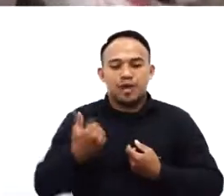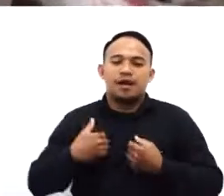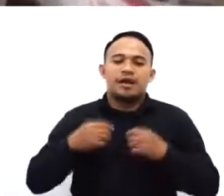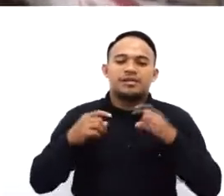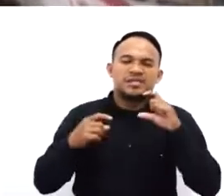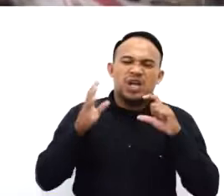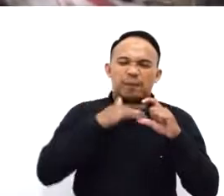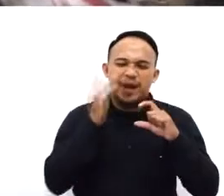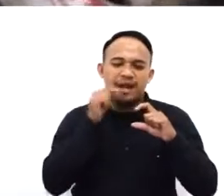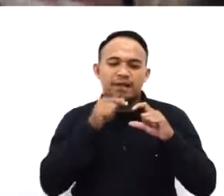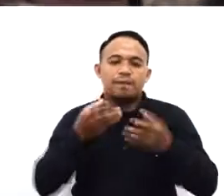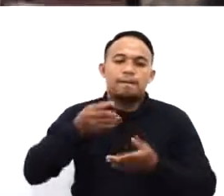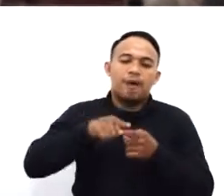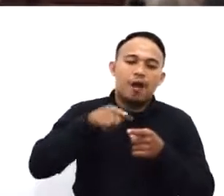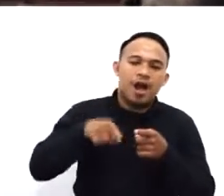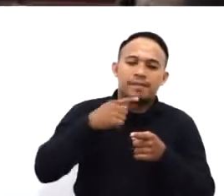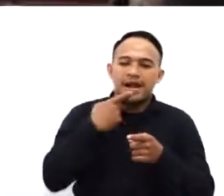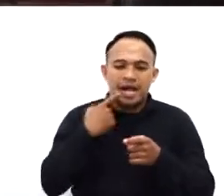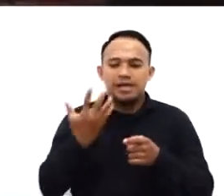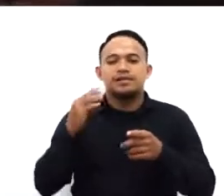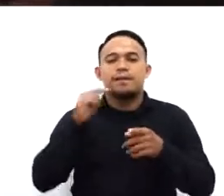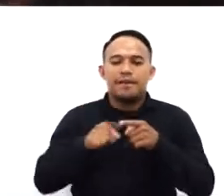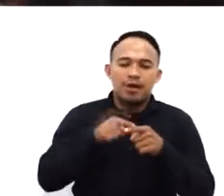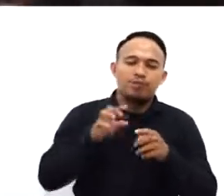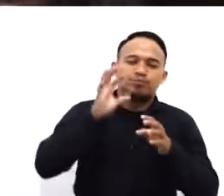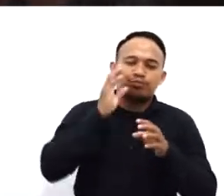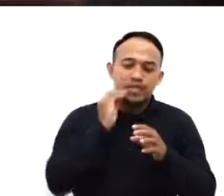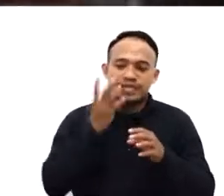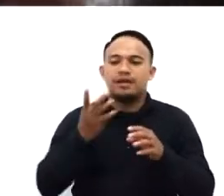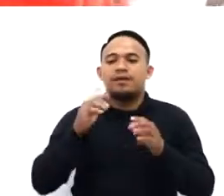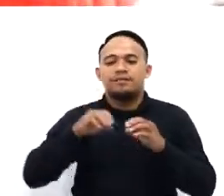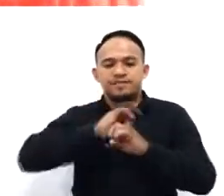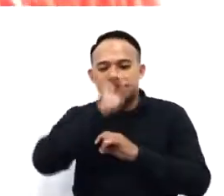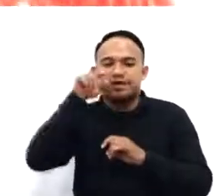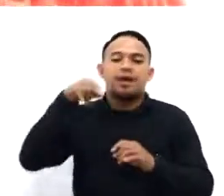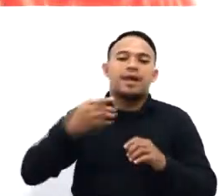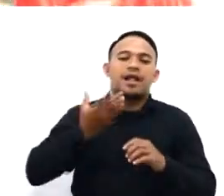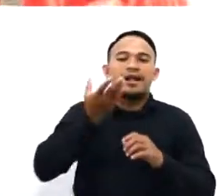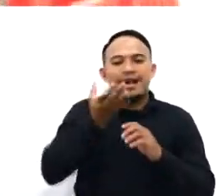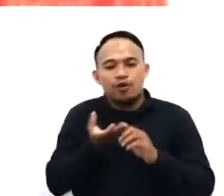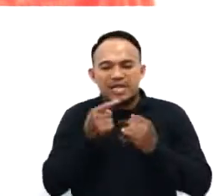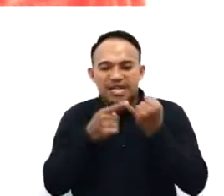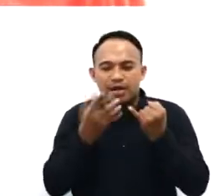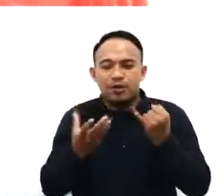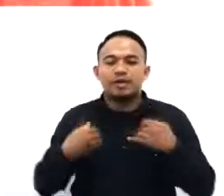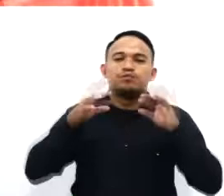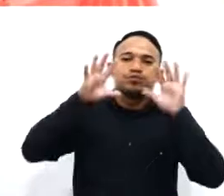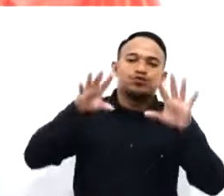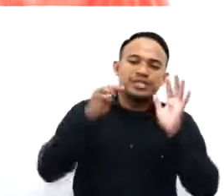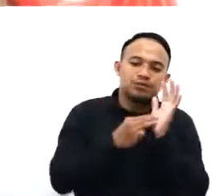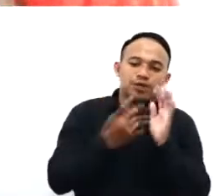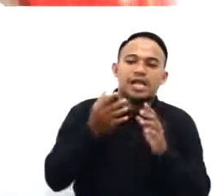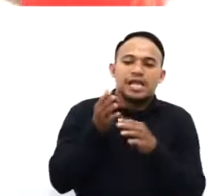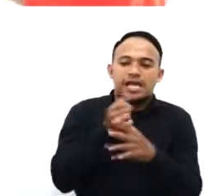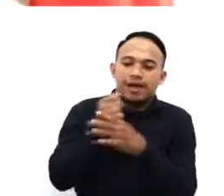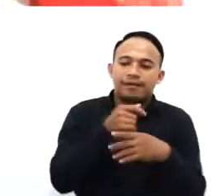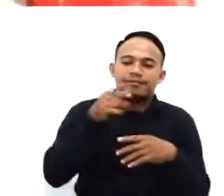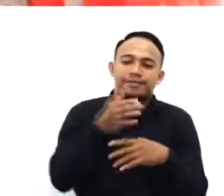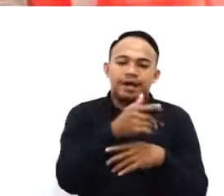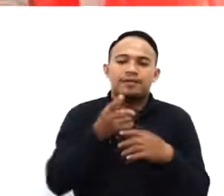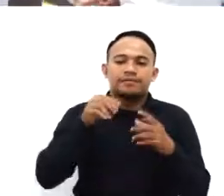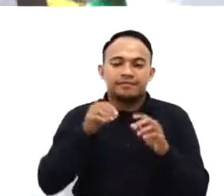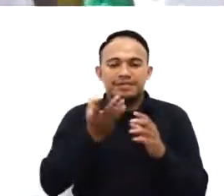Ada juga cabai, bawang merah, dan bawang putih, masing-masing 0,5 kg seharga